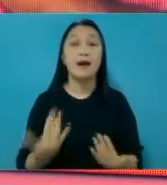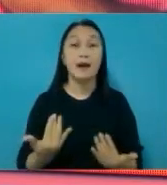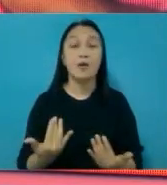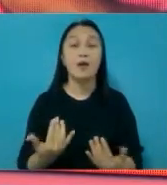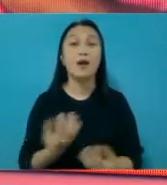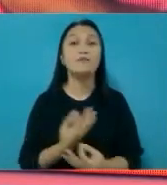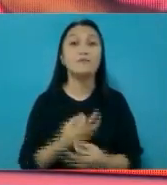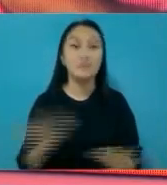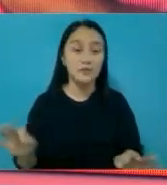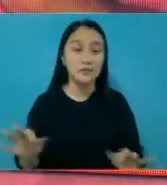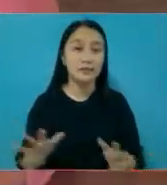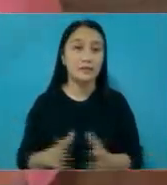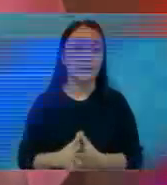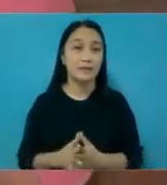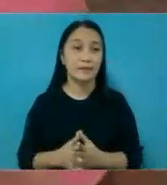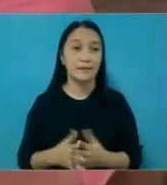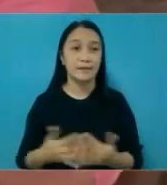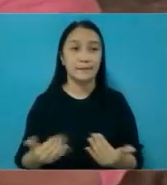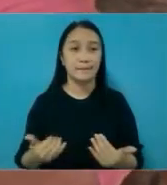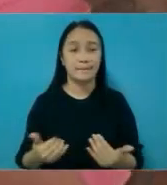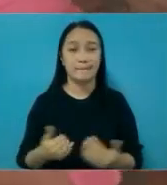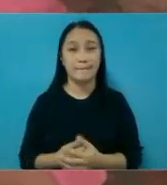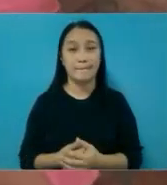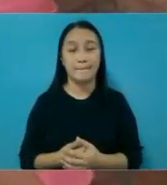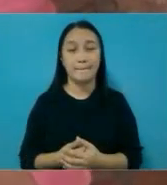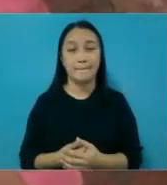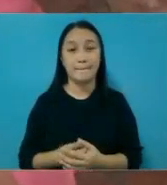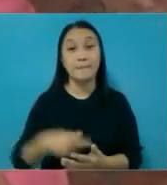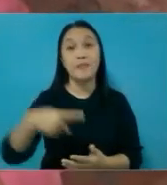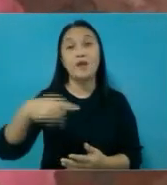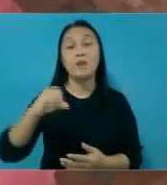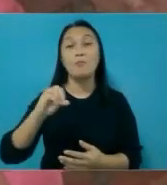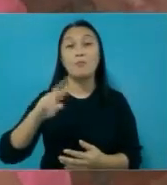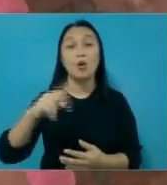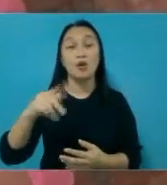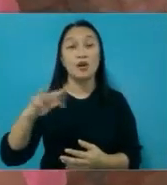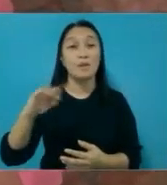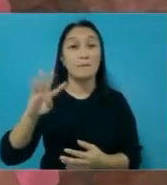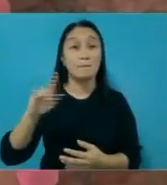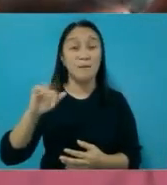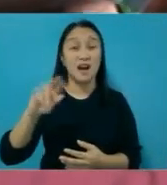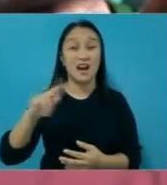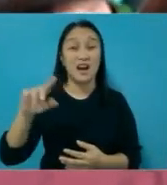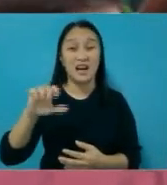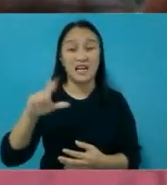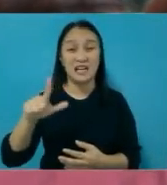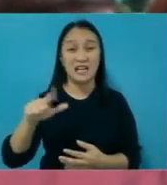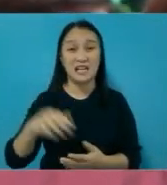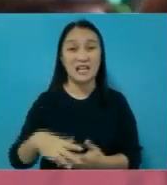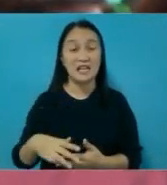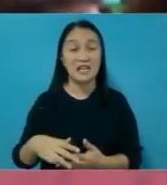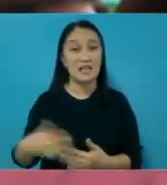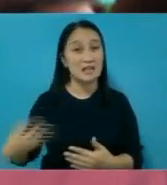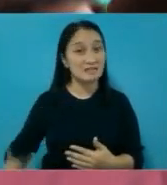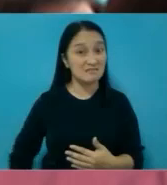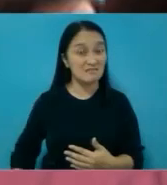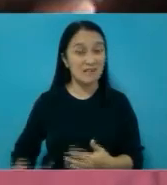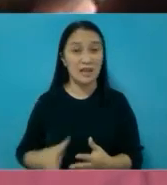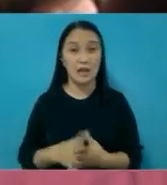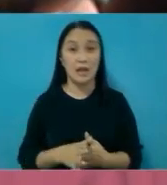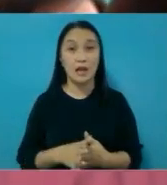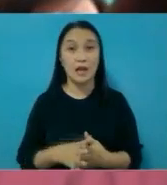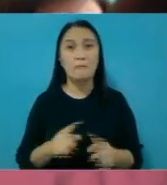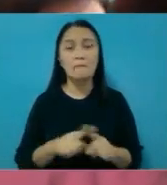barrel scam. Pinaburan ng Sandigan Bayan Special First Division ang inihain ng kampo ni Revilla